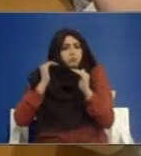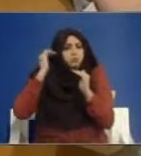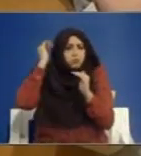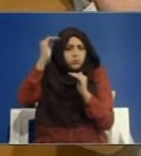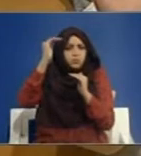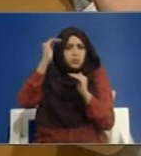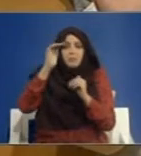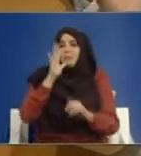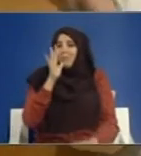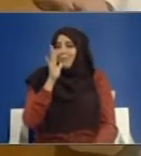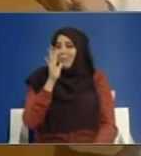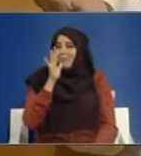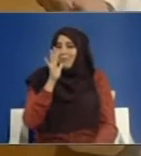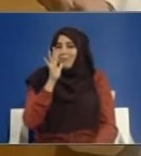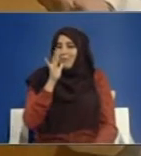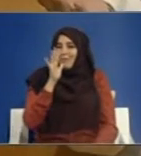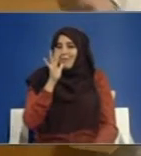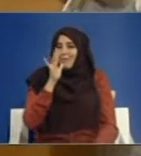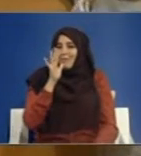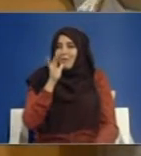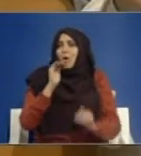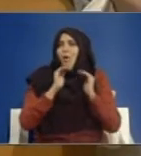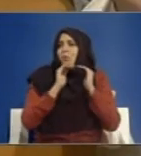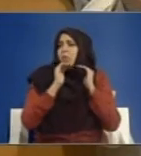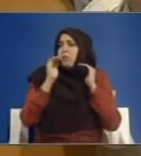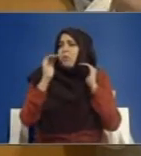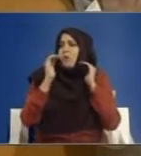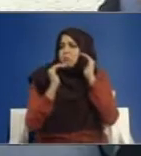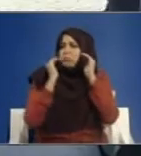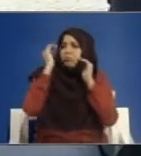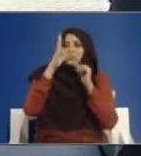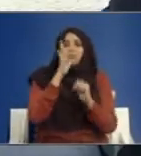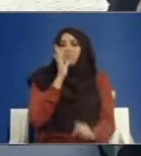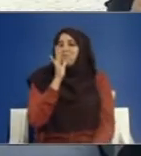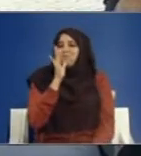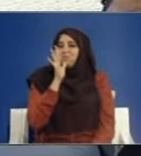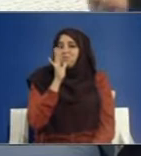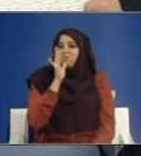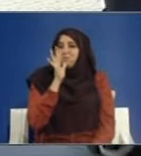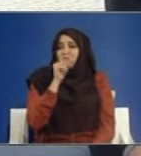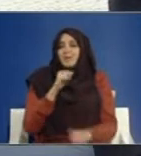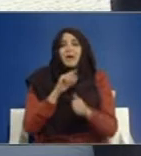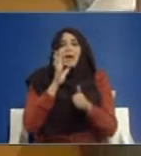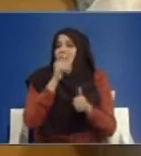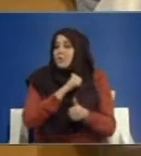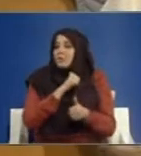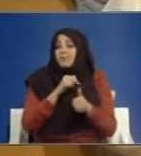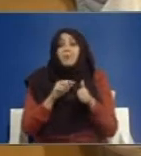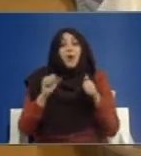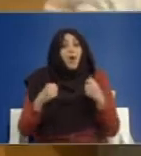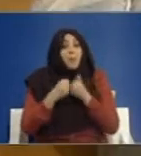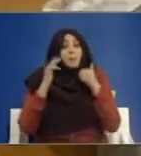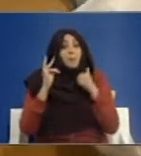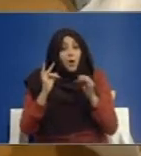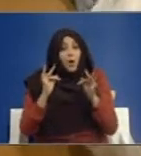والإيمان. ممتاز هذا الكلام. لا يمكن. إذن العملية لا يمكن. وفي البدال. نعم. أي صح. وفي نفس الوقت